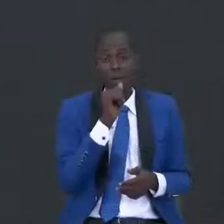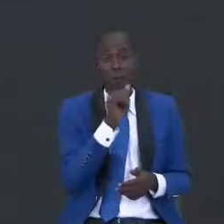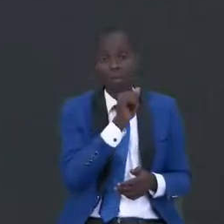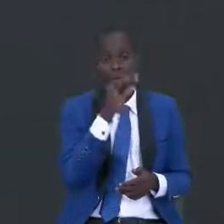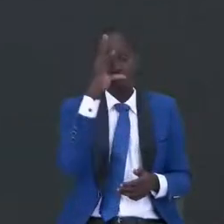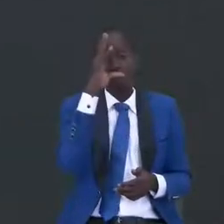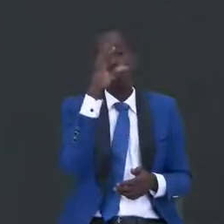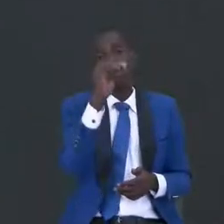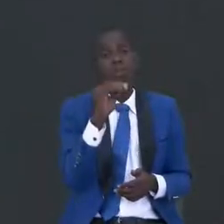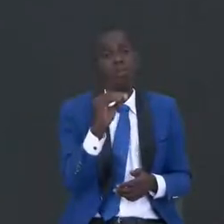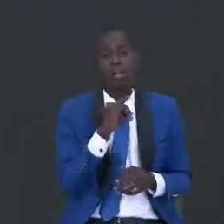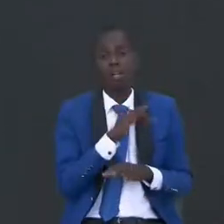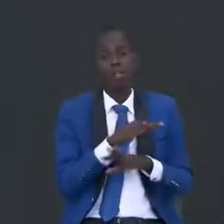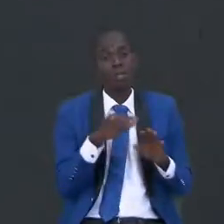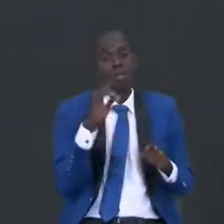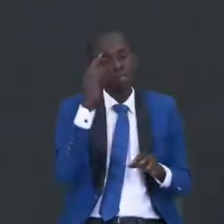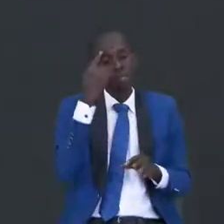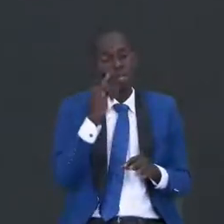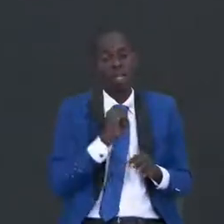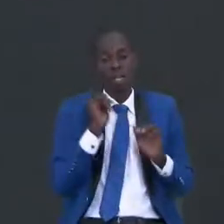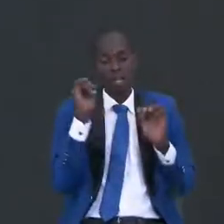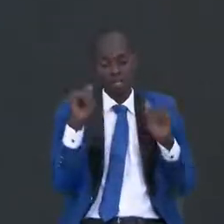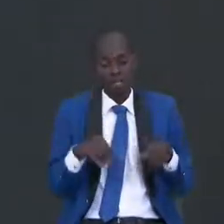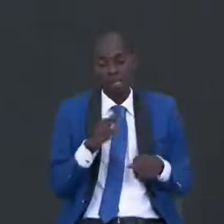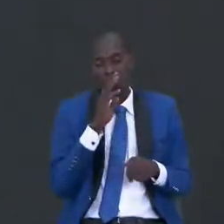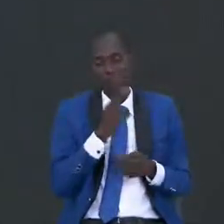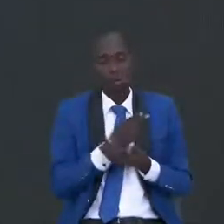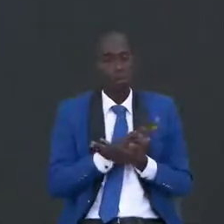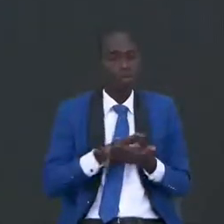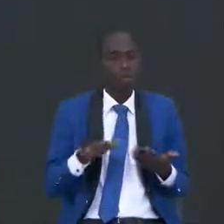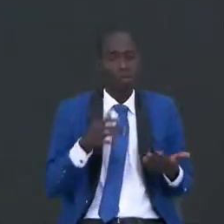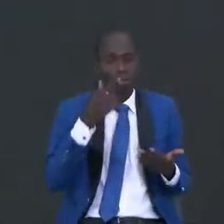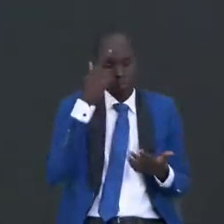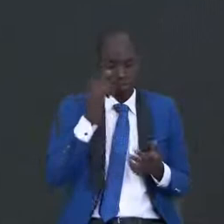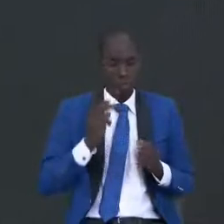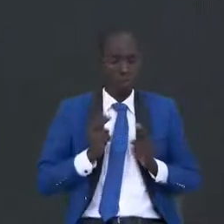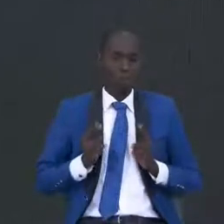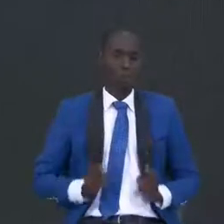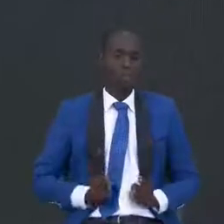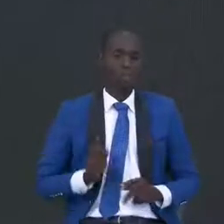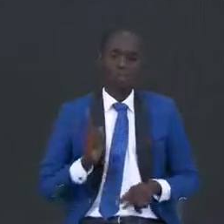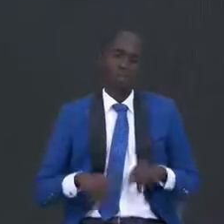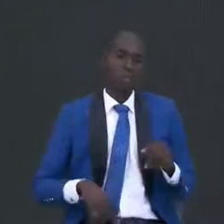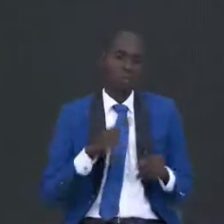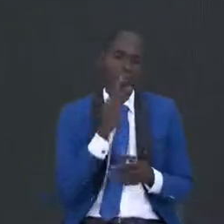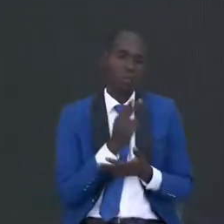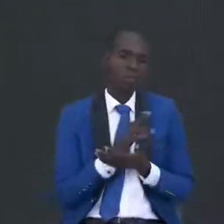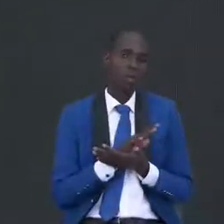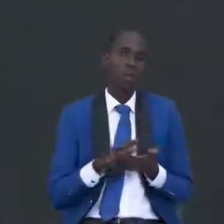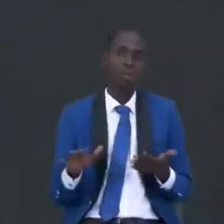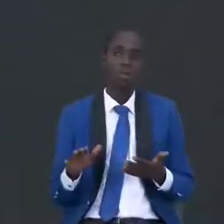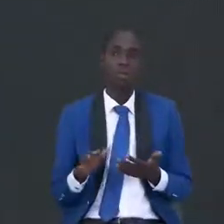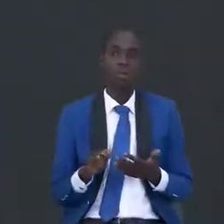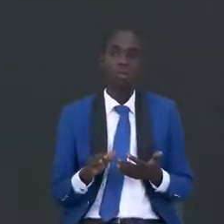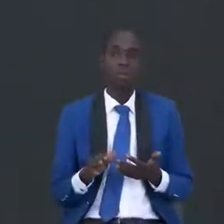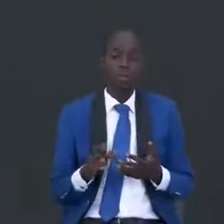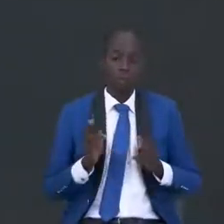pas que je peux être saint. Parce que l'homme ne peut pas être saint. L'homme en